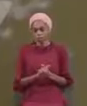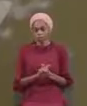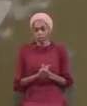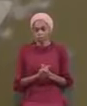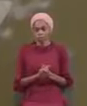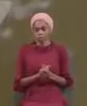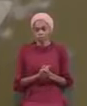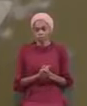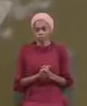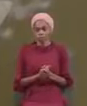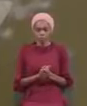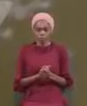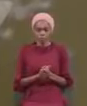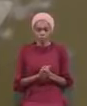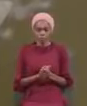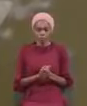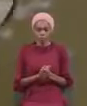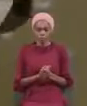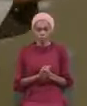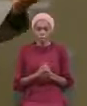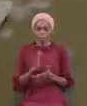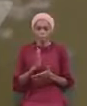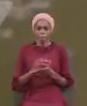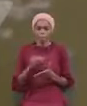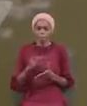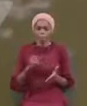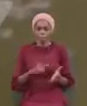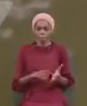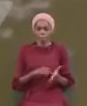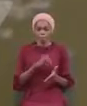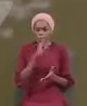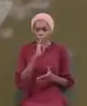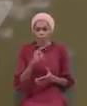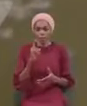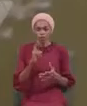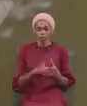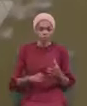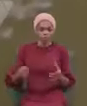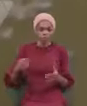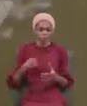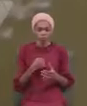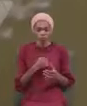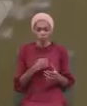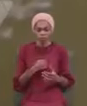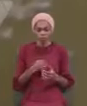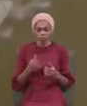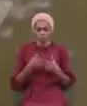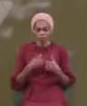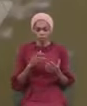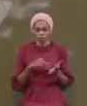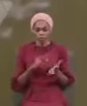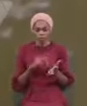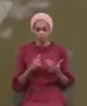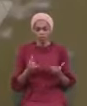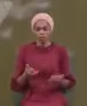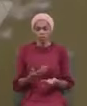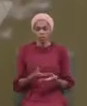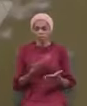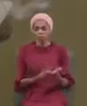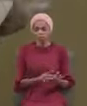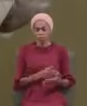prévu pour l'expansion du royum de Dieu aujourd'hui nous aussi nous avons lu nous avonsjà